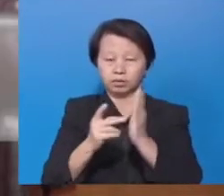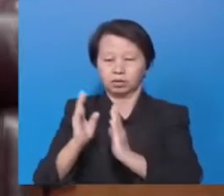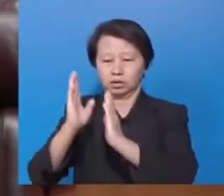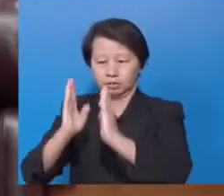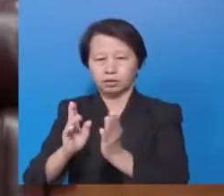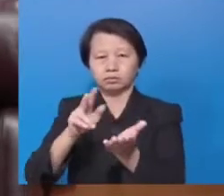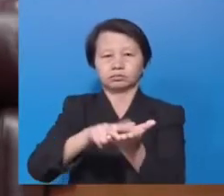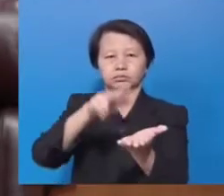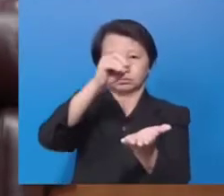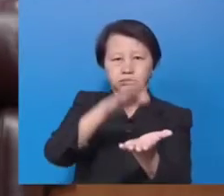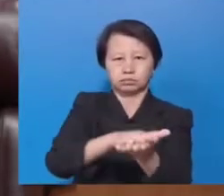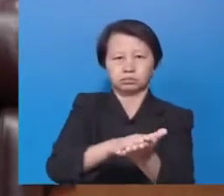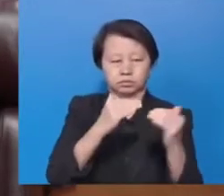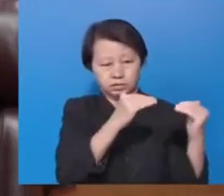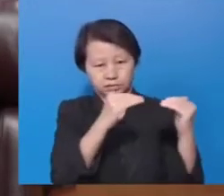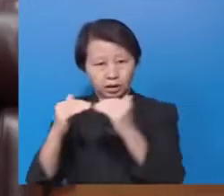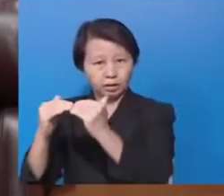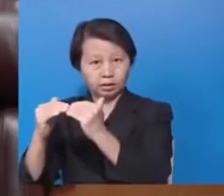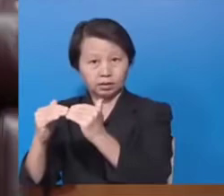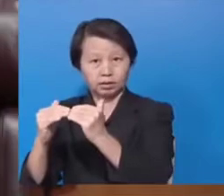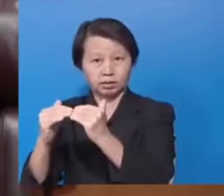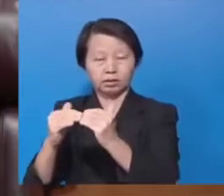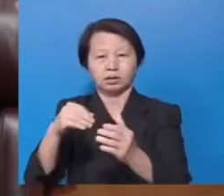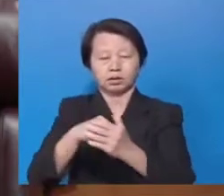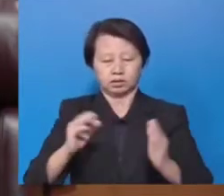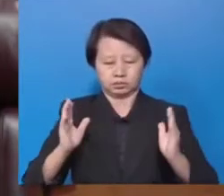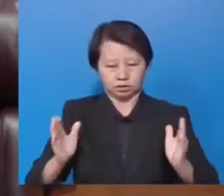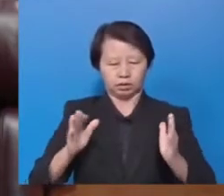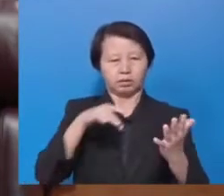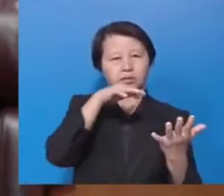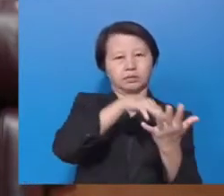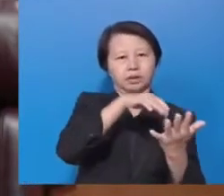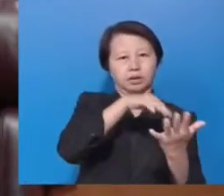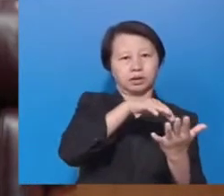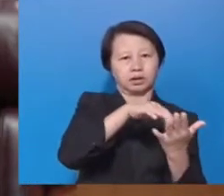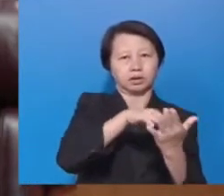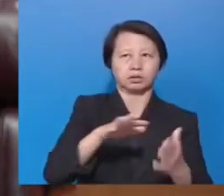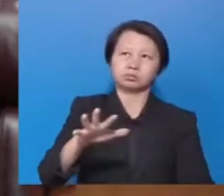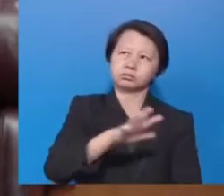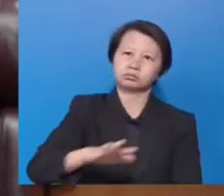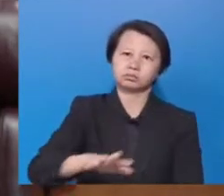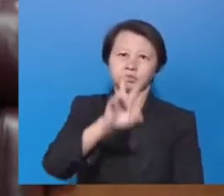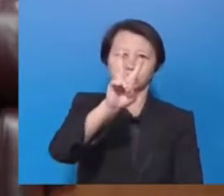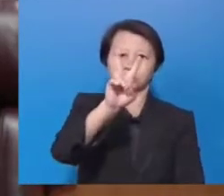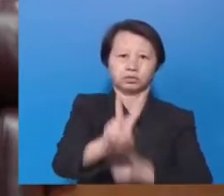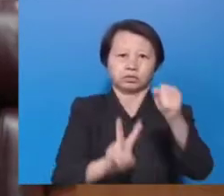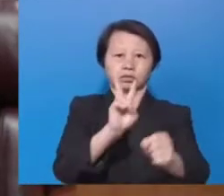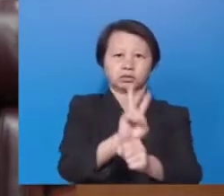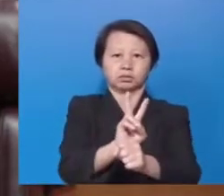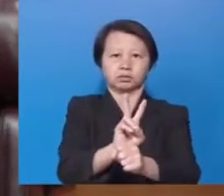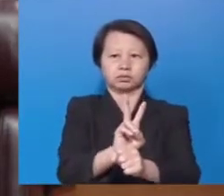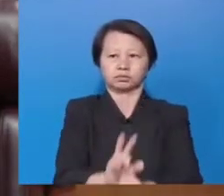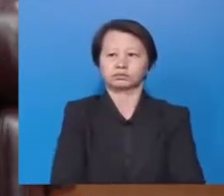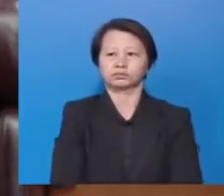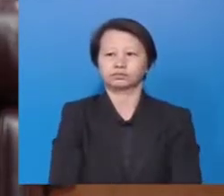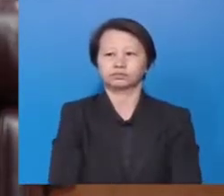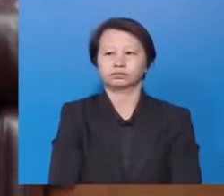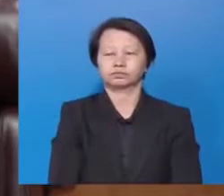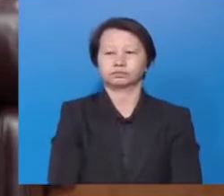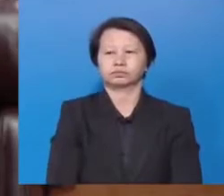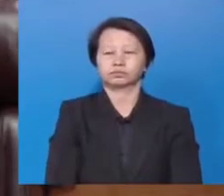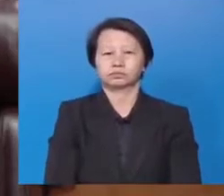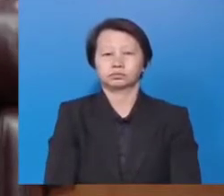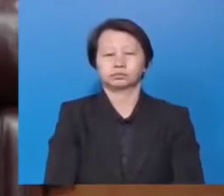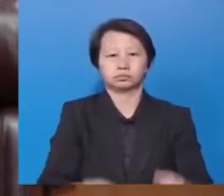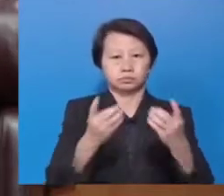badan yang di i'tiraf atau setaraf dengannya dalam tempoh pengajian sekurang-kurangnya dua tahun yaitu